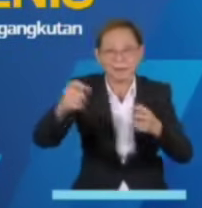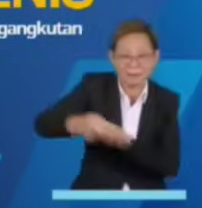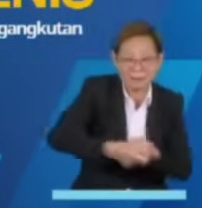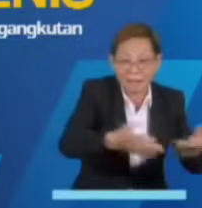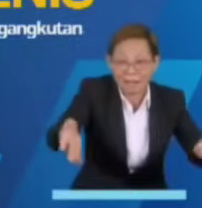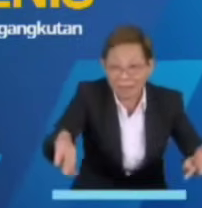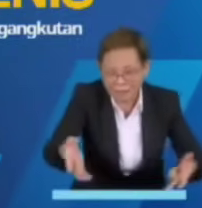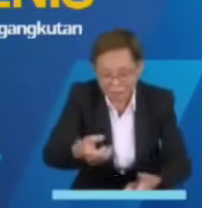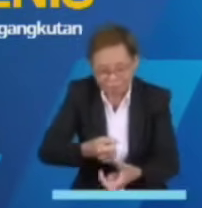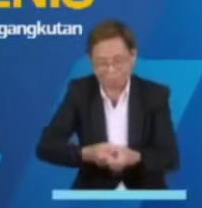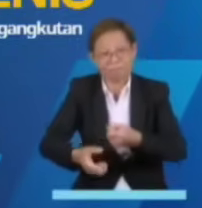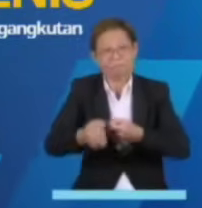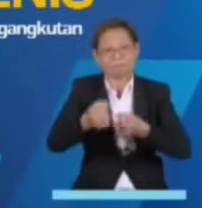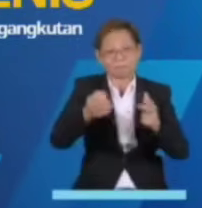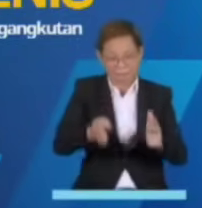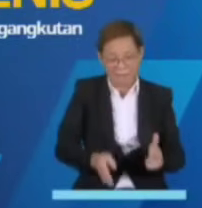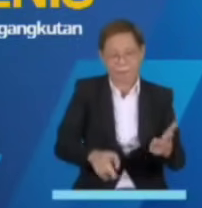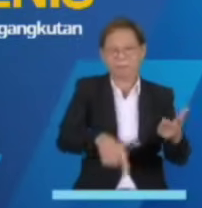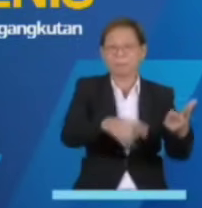nelayan